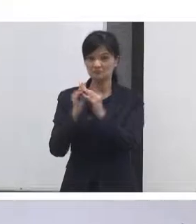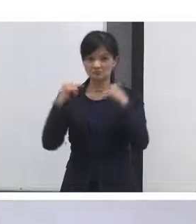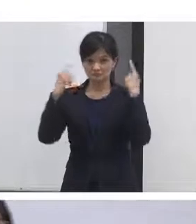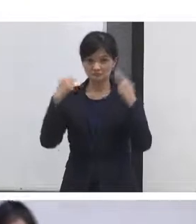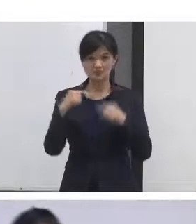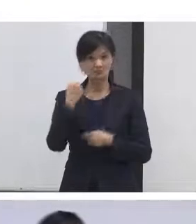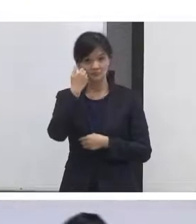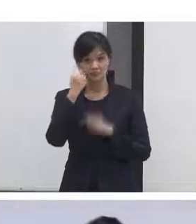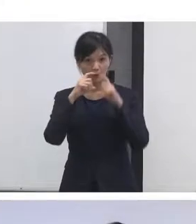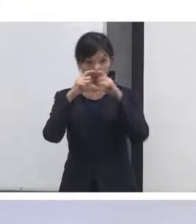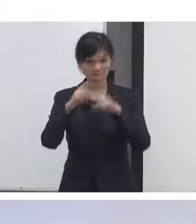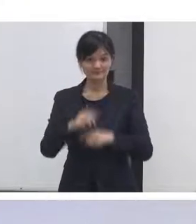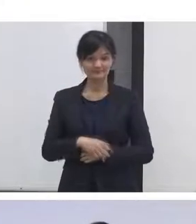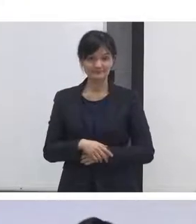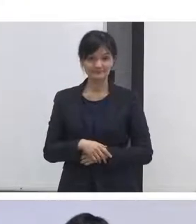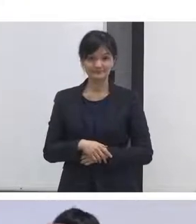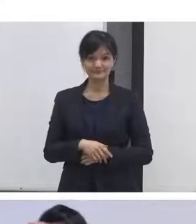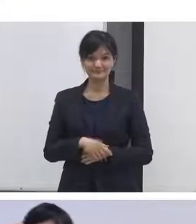这题好难哦。